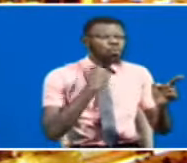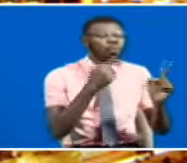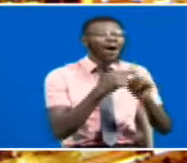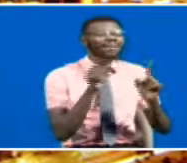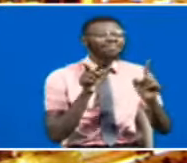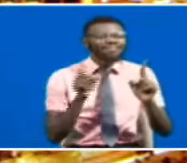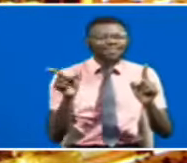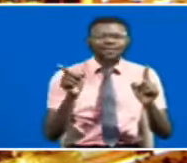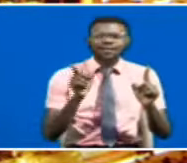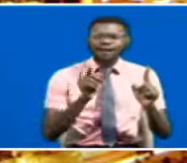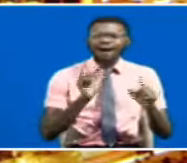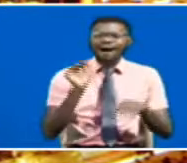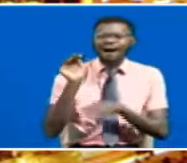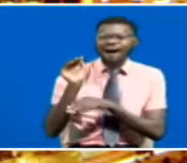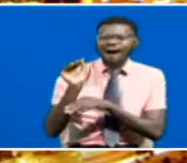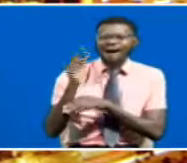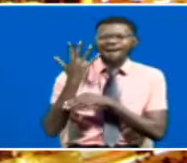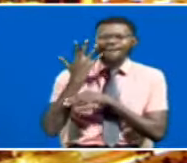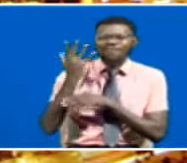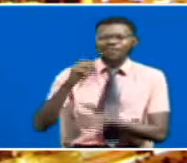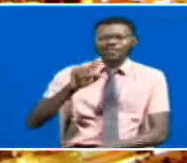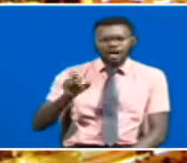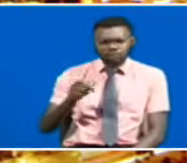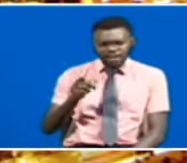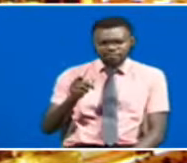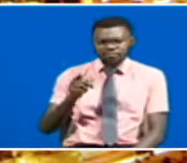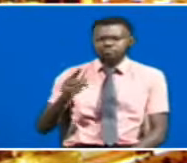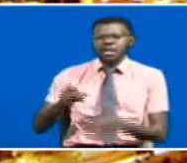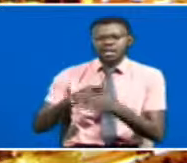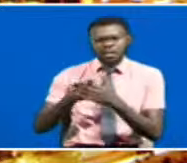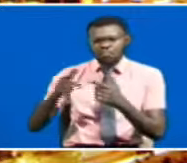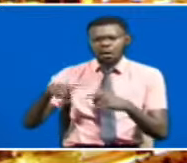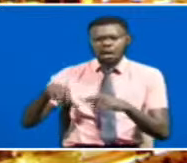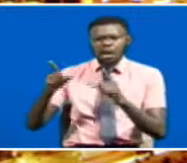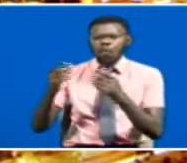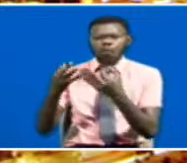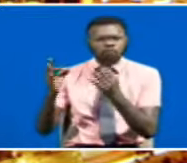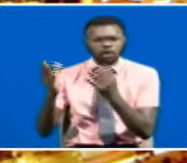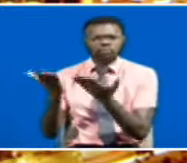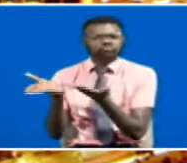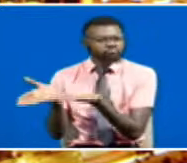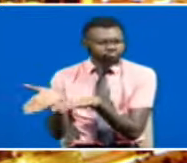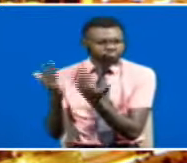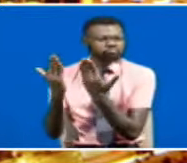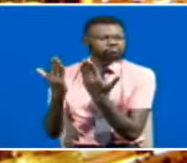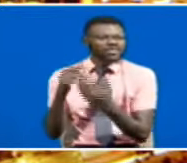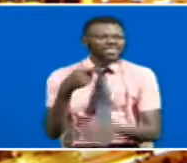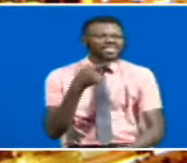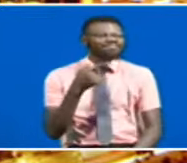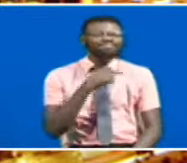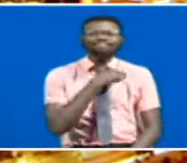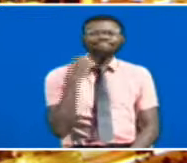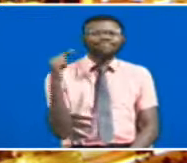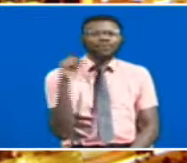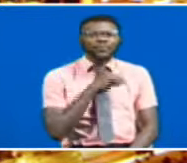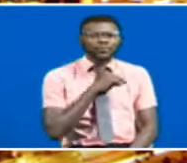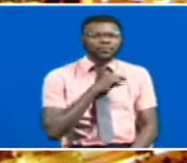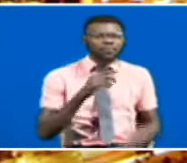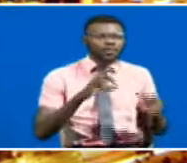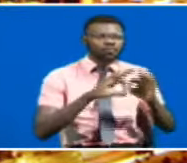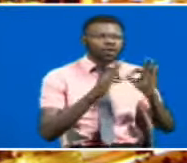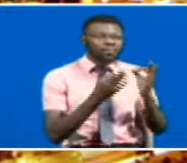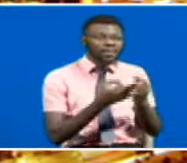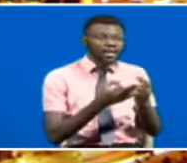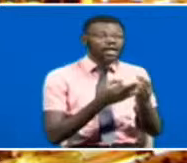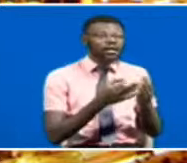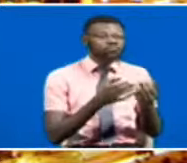ili kumwachilia huru. Baadaye Waeni ambaye alikuwa na umri wa miaka 20 aliuawa, taarifa ambayo familia